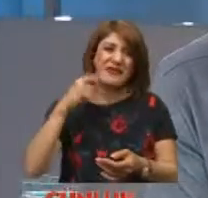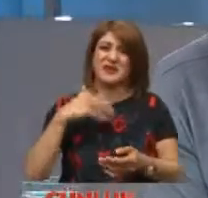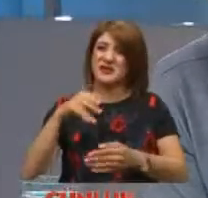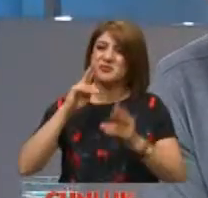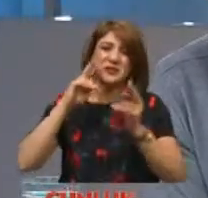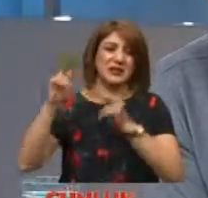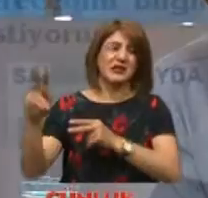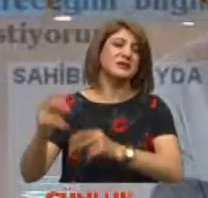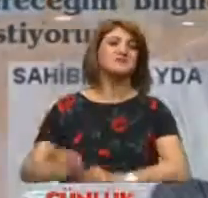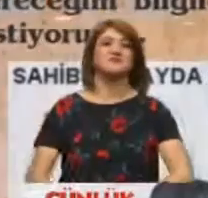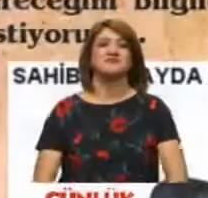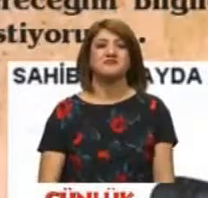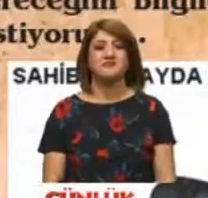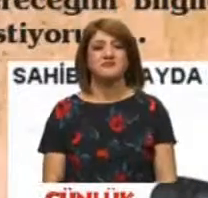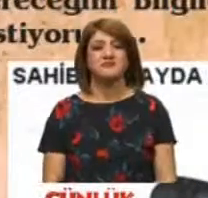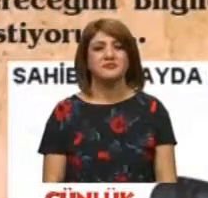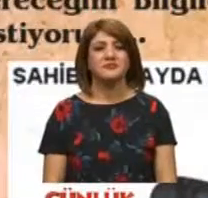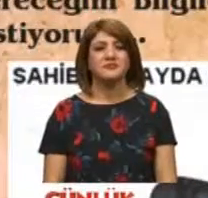telefonla satılık telefon.